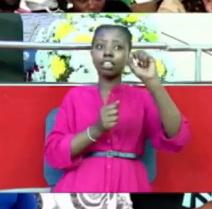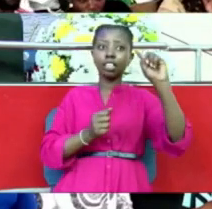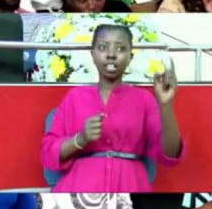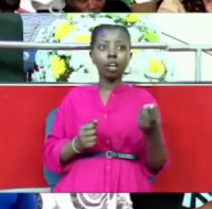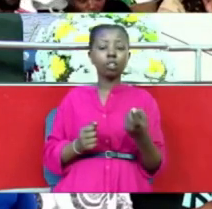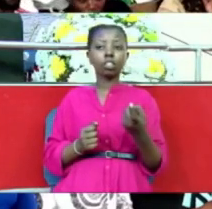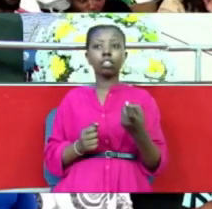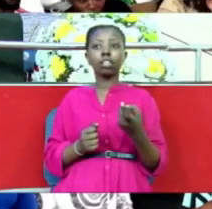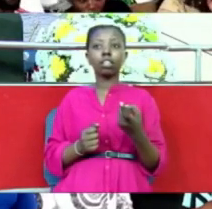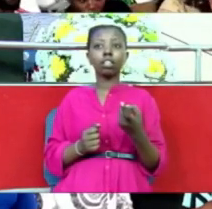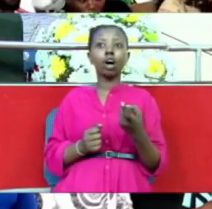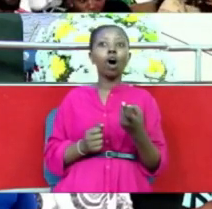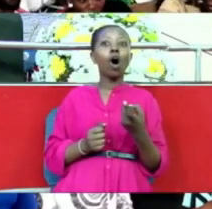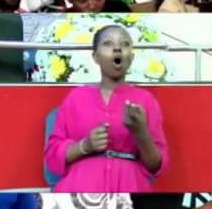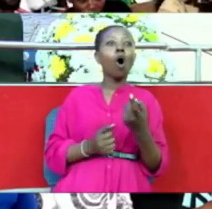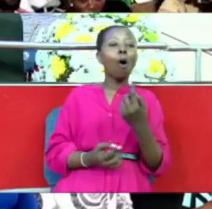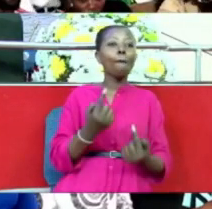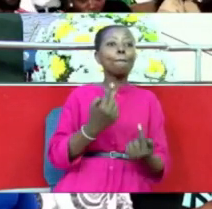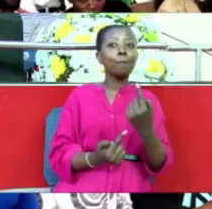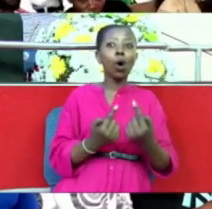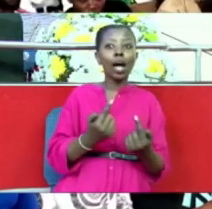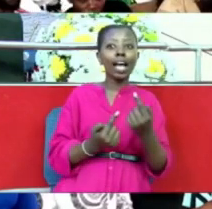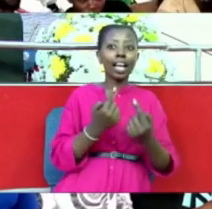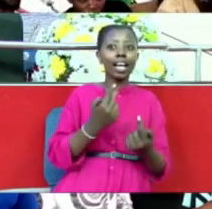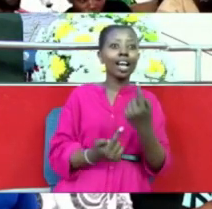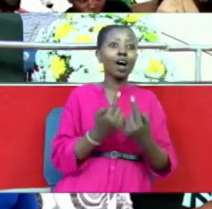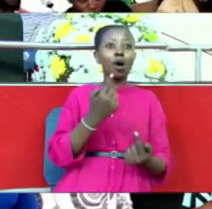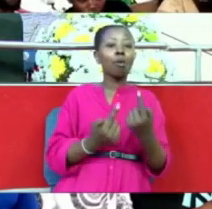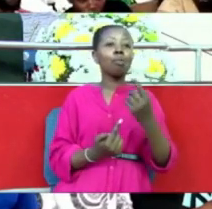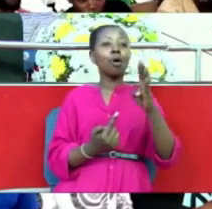Wairimu. Wairimu. Usicheze na wairimu.